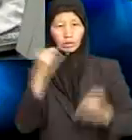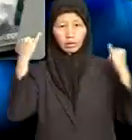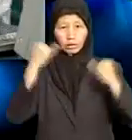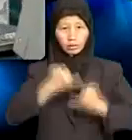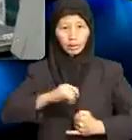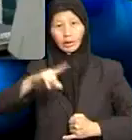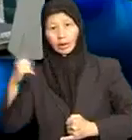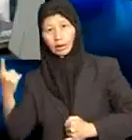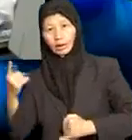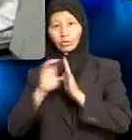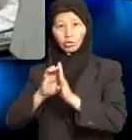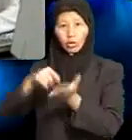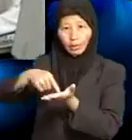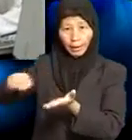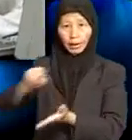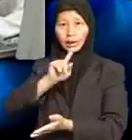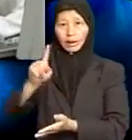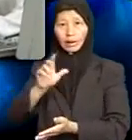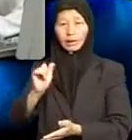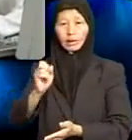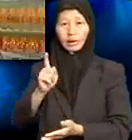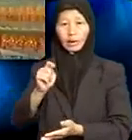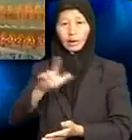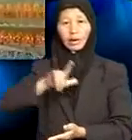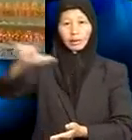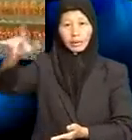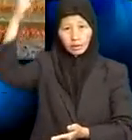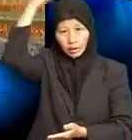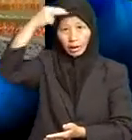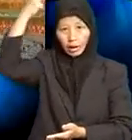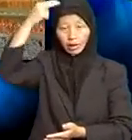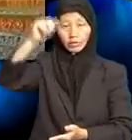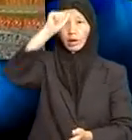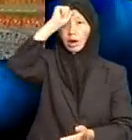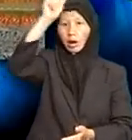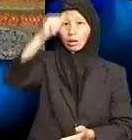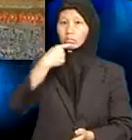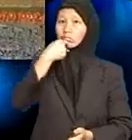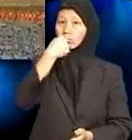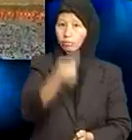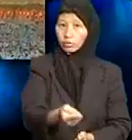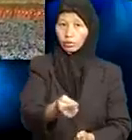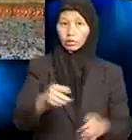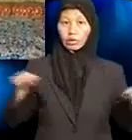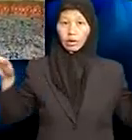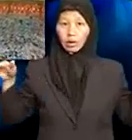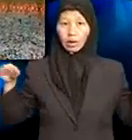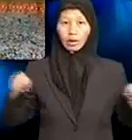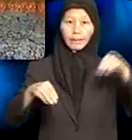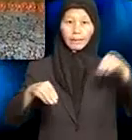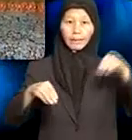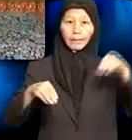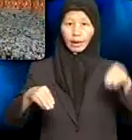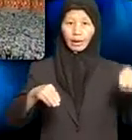lain seumpama zakat, seumpama haji, Allah Ta'ala mengutuskan malaikat Jibril